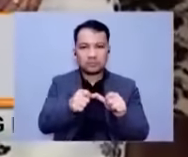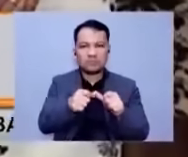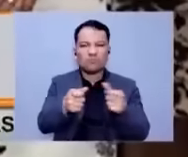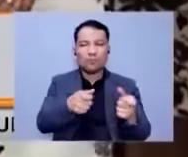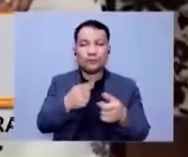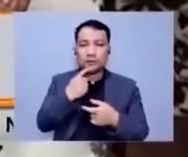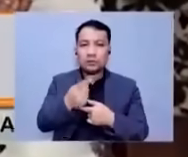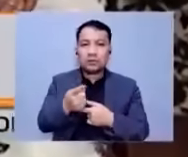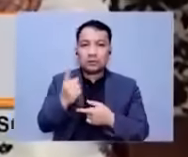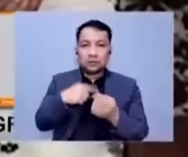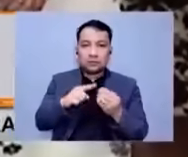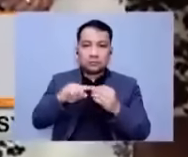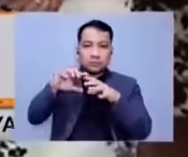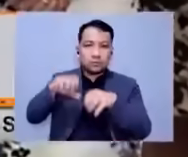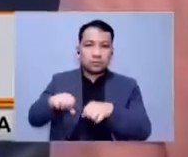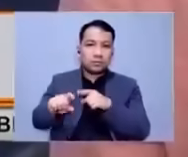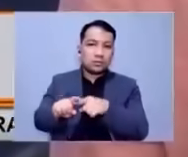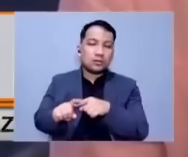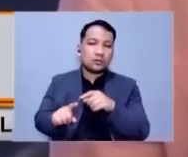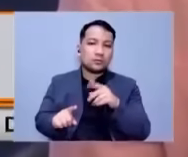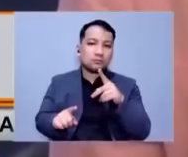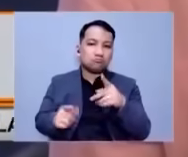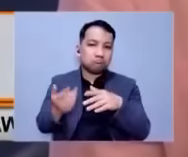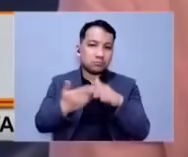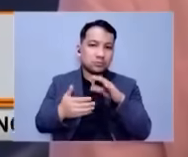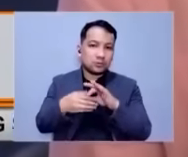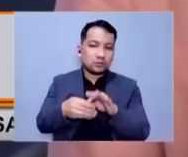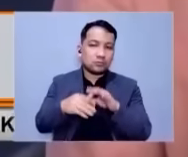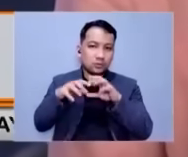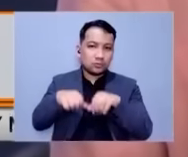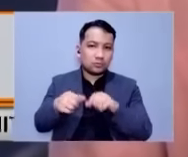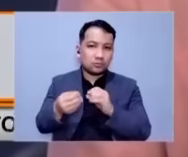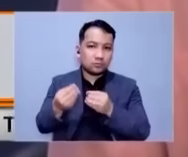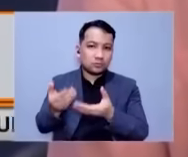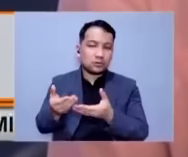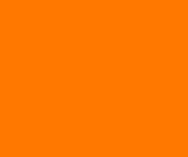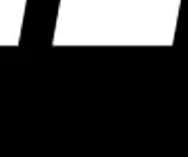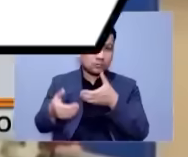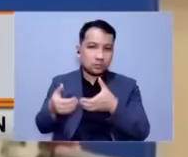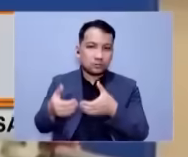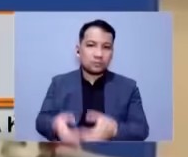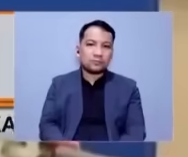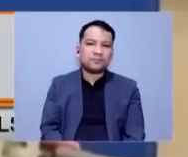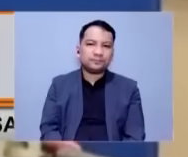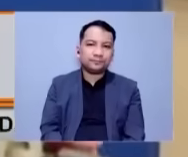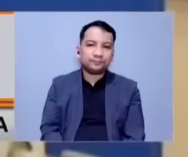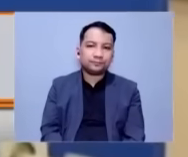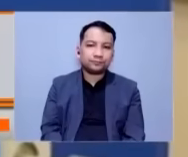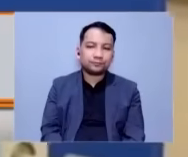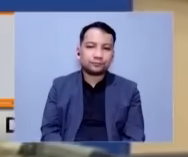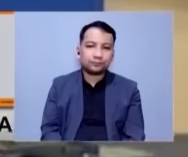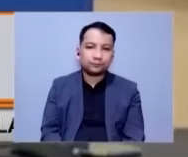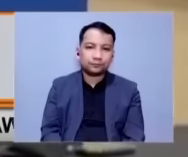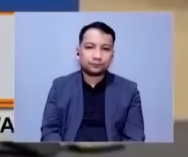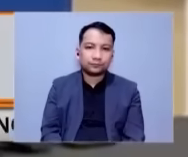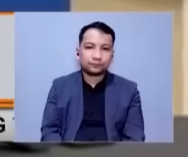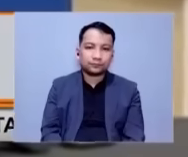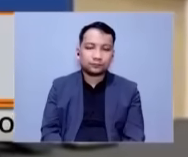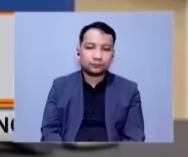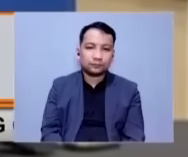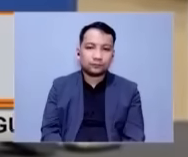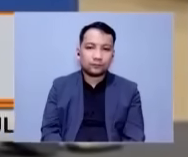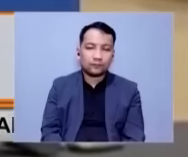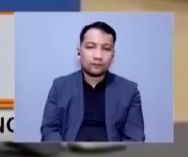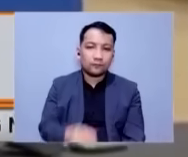to arrest on the basis of the warrants that have been issued by the court. Sa isang panayam naman sa Washington,